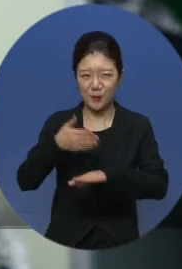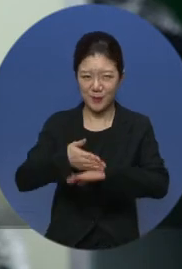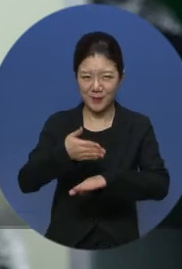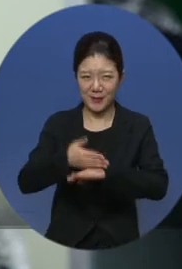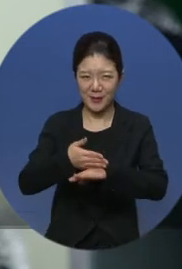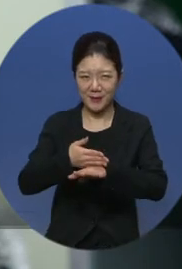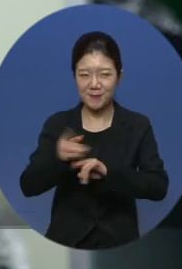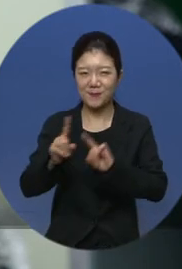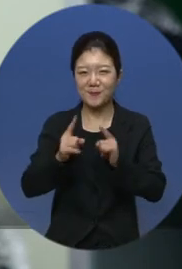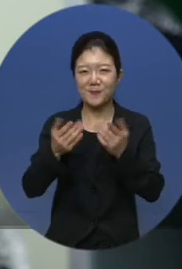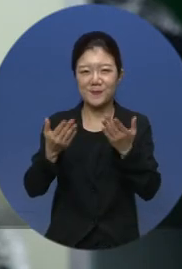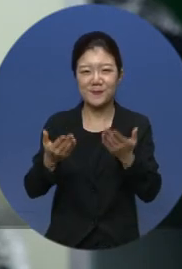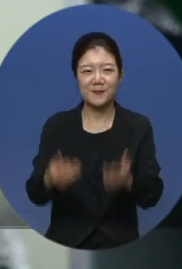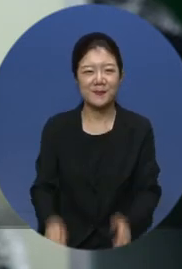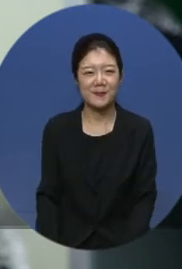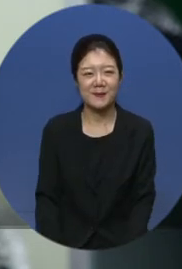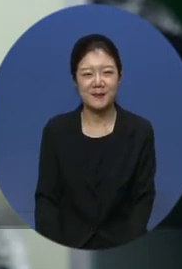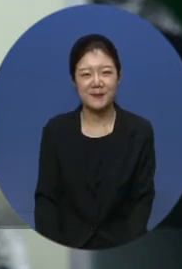고맙다고.